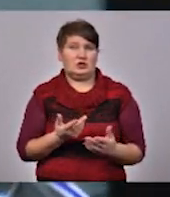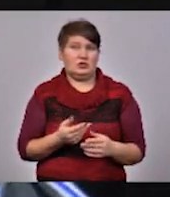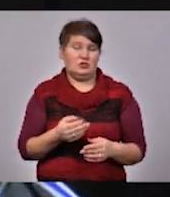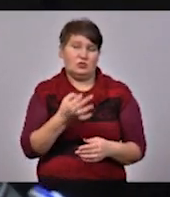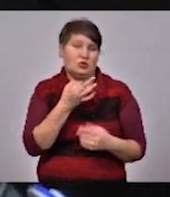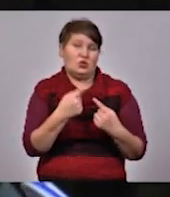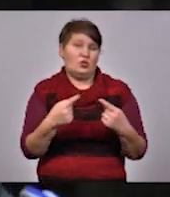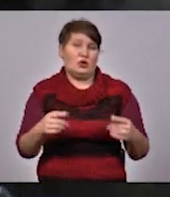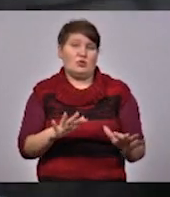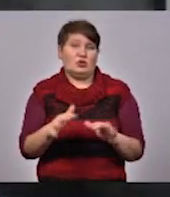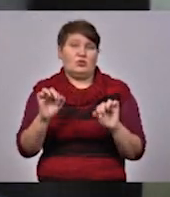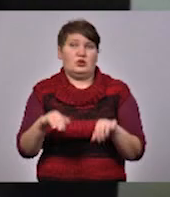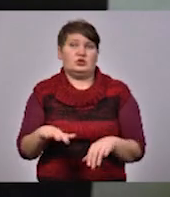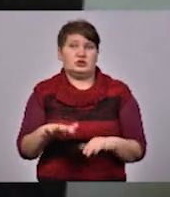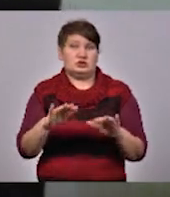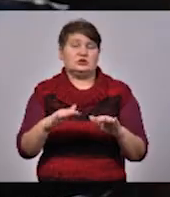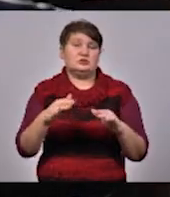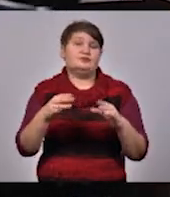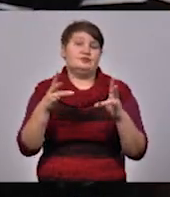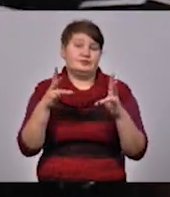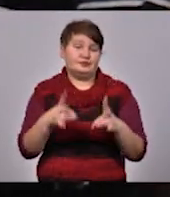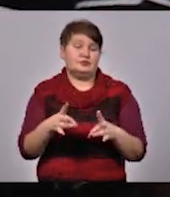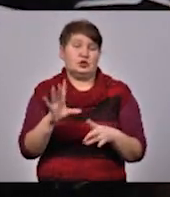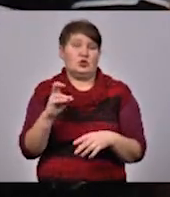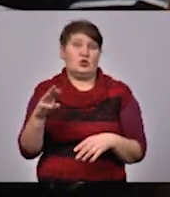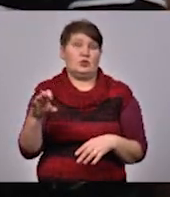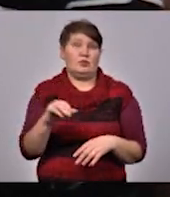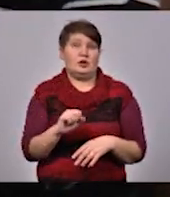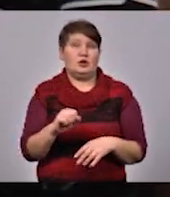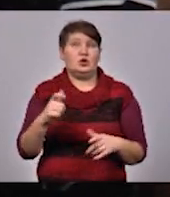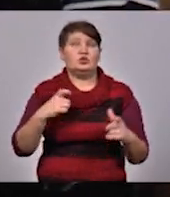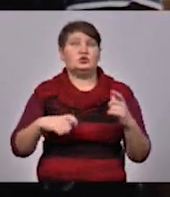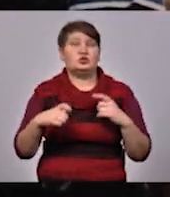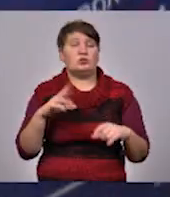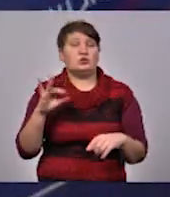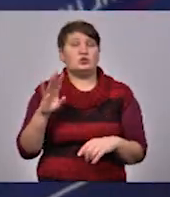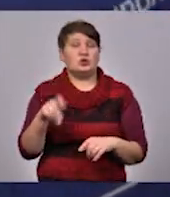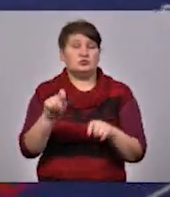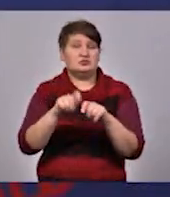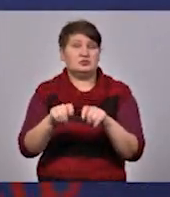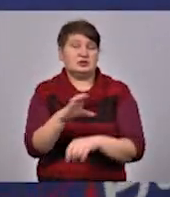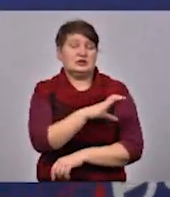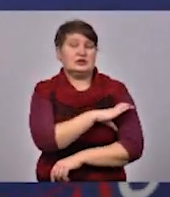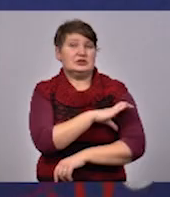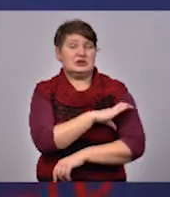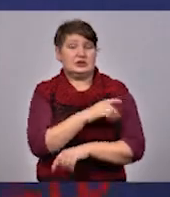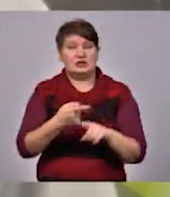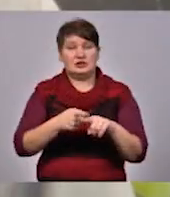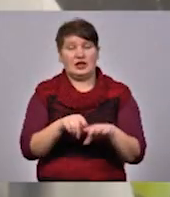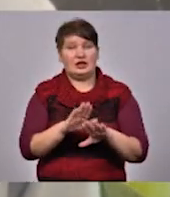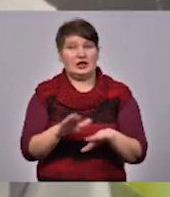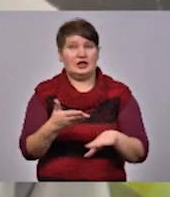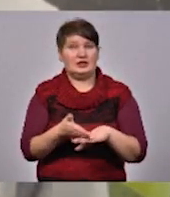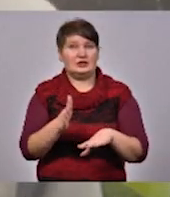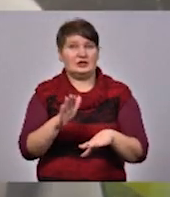можливості може статися кома. Студент Петро Бучковський вимірює охочим артеріальний тиск. Каже, це не складно.